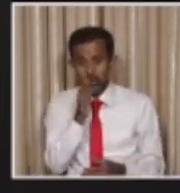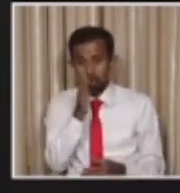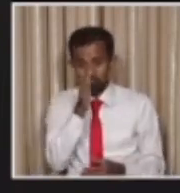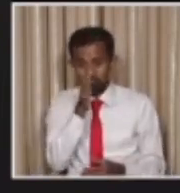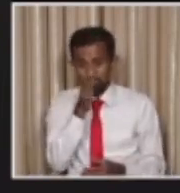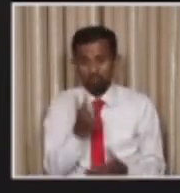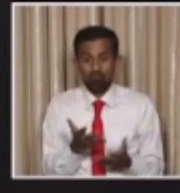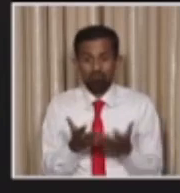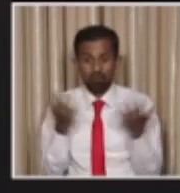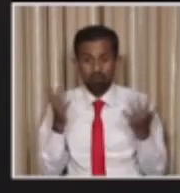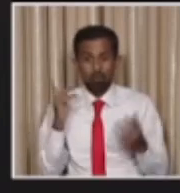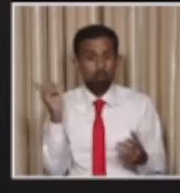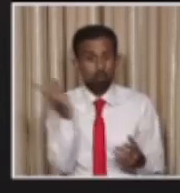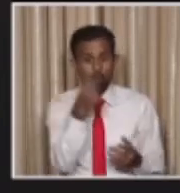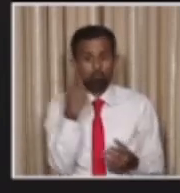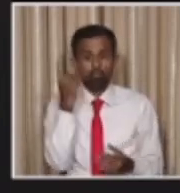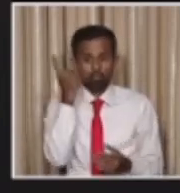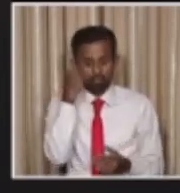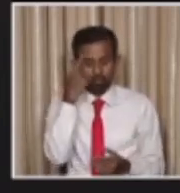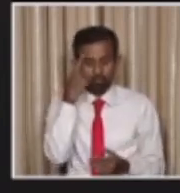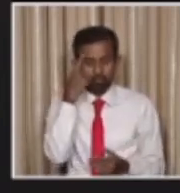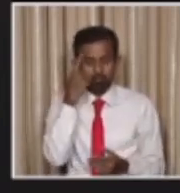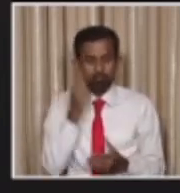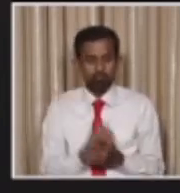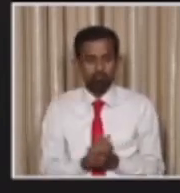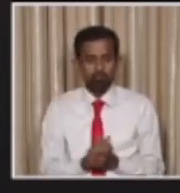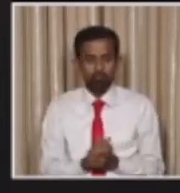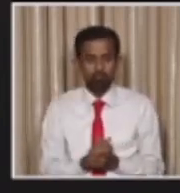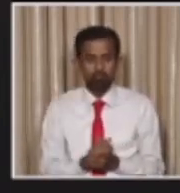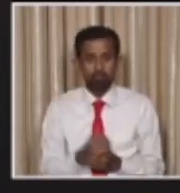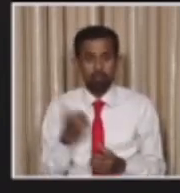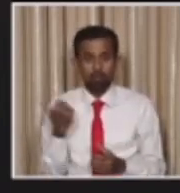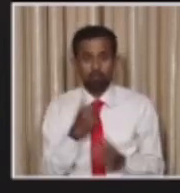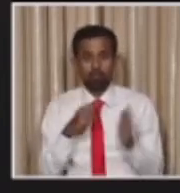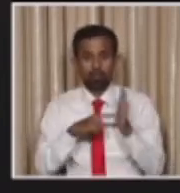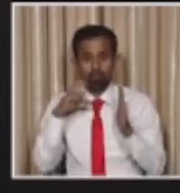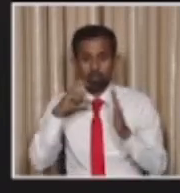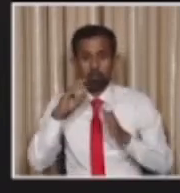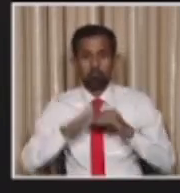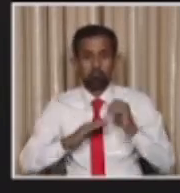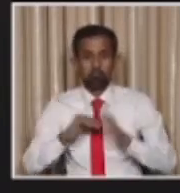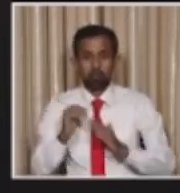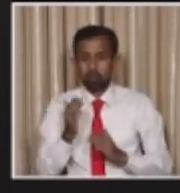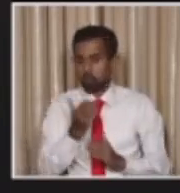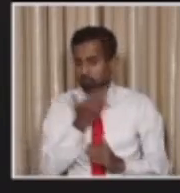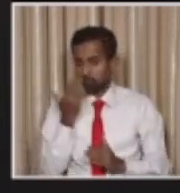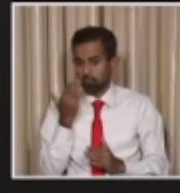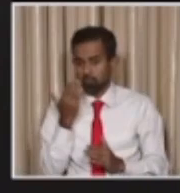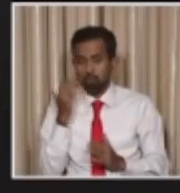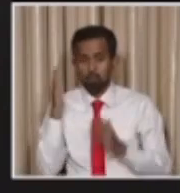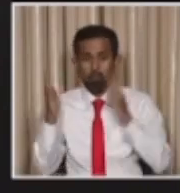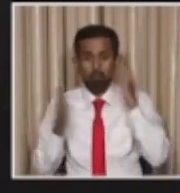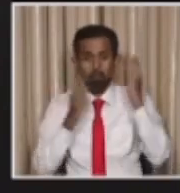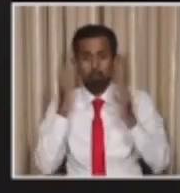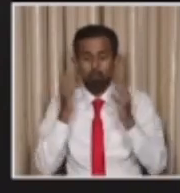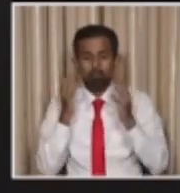ගණනාවක් තියෙනවා කියන එක අපි කවුරුත් දන්න දෙයක්. ඉතින් මේ සඳහා අද නවීන තාක්ෂණය පාවිච්චි කරන්න පුළුවන්. අපි දන්නවා ලෝකේ